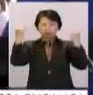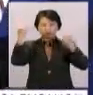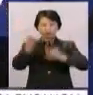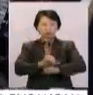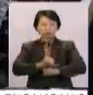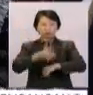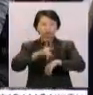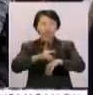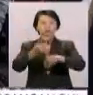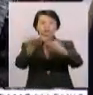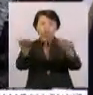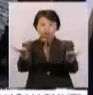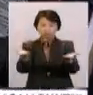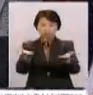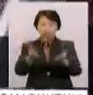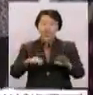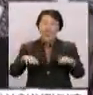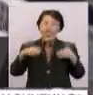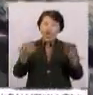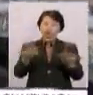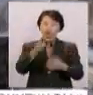di Tanah Suci. Setakat ini,